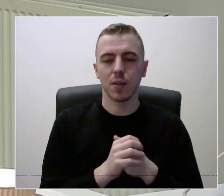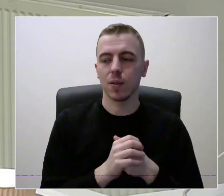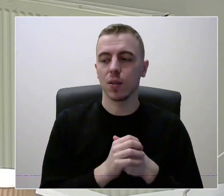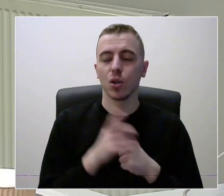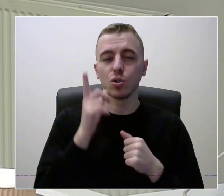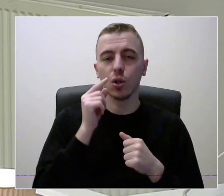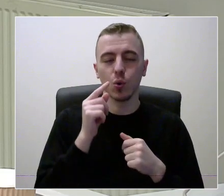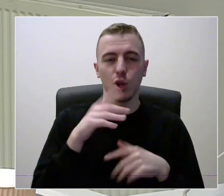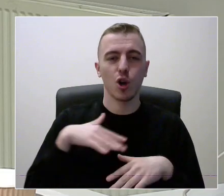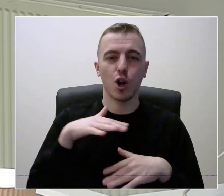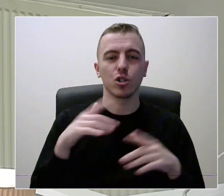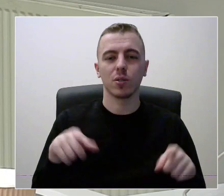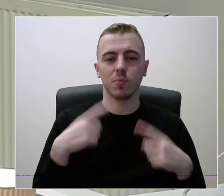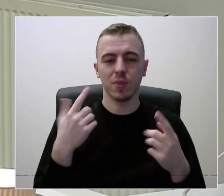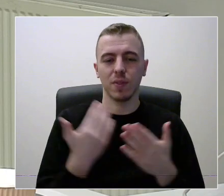vėl klestėtų.